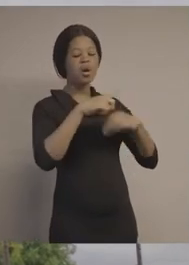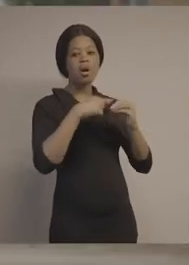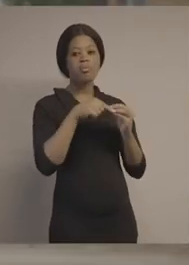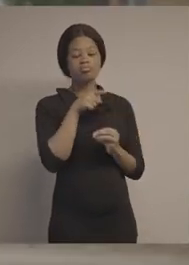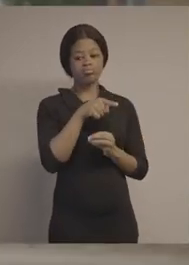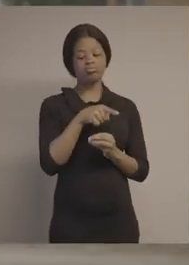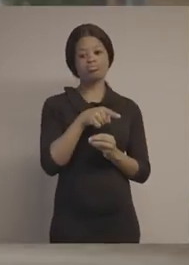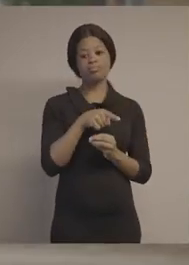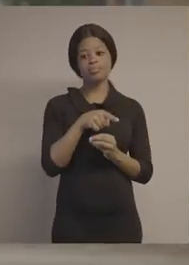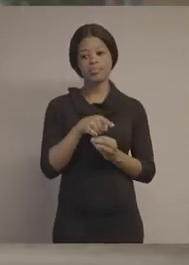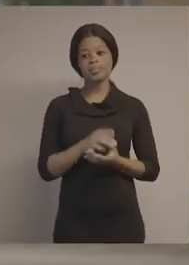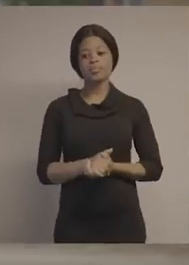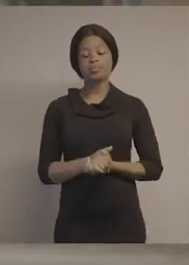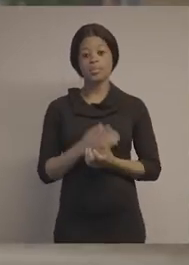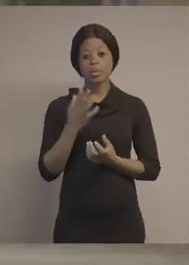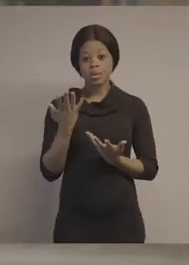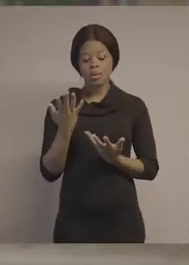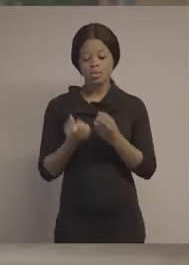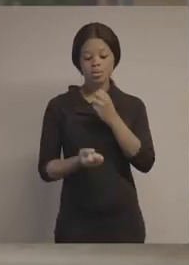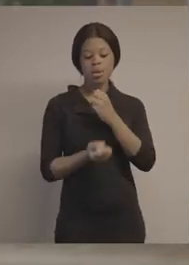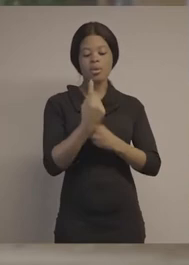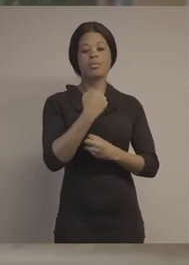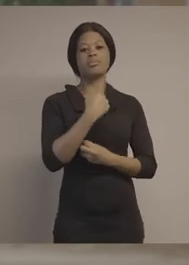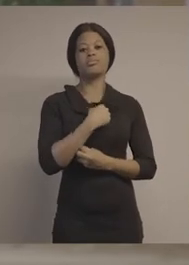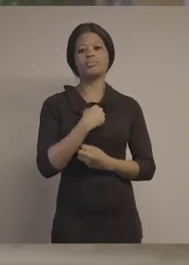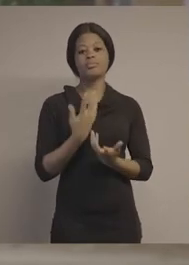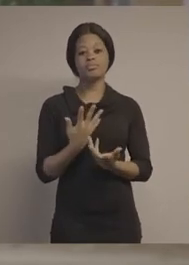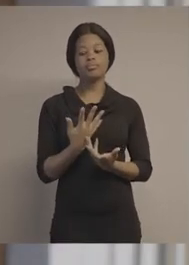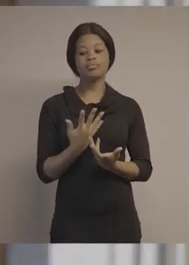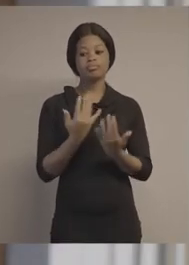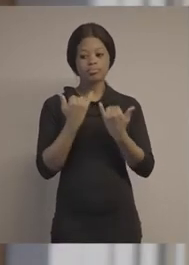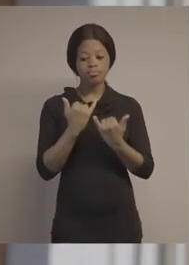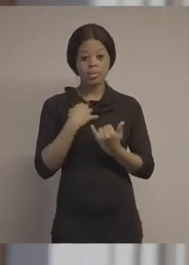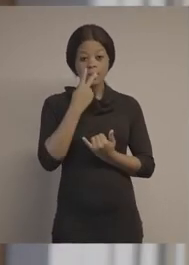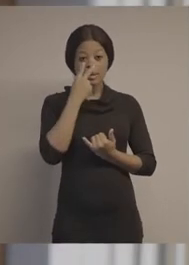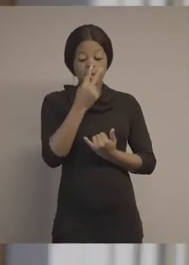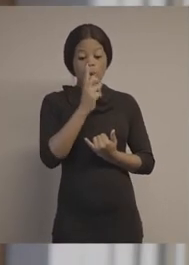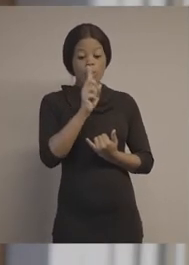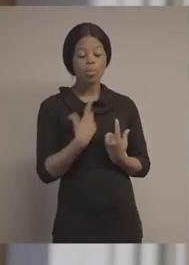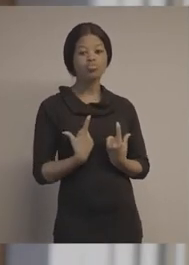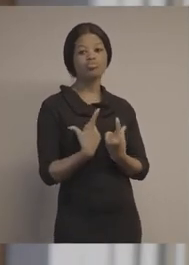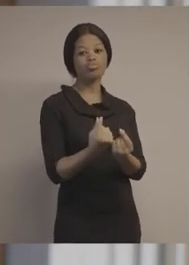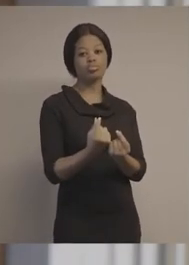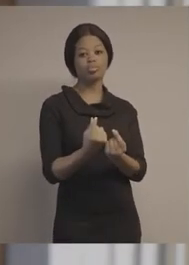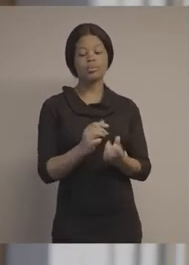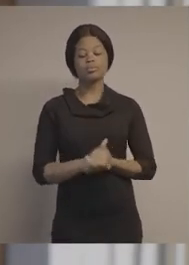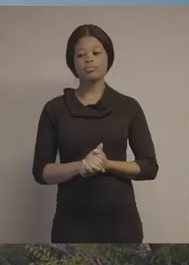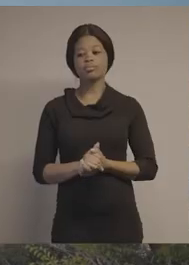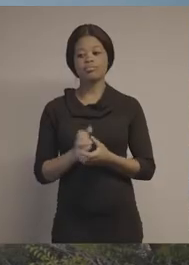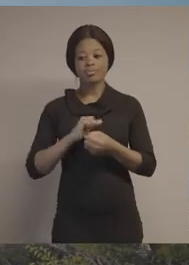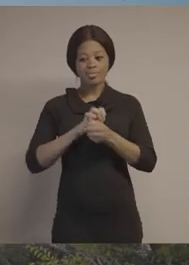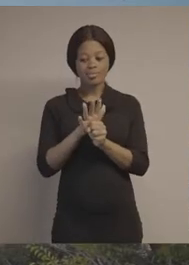heb ook maar niet van mij geregistreerd aan dat die. Tot het werkelijk met mij gebeurt. En ik nog gezien het wat maar COVID en allerlei